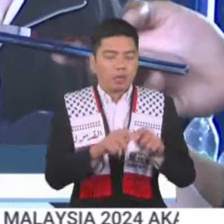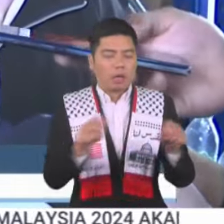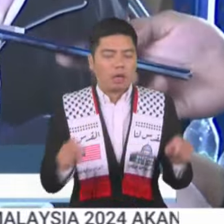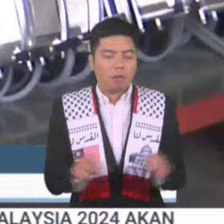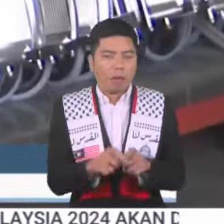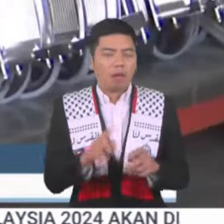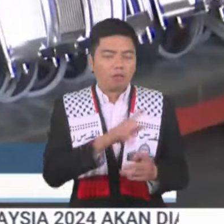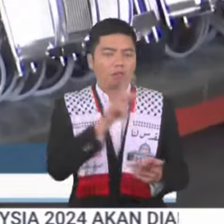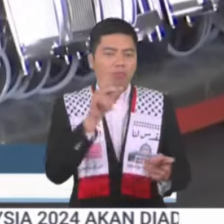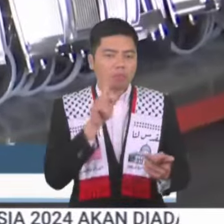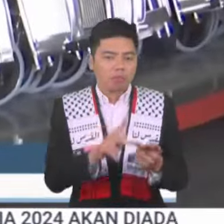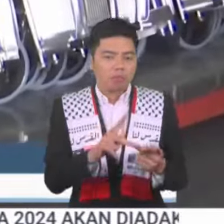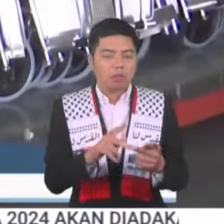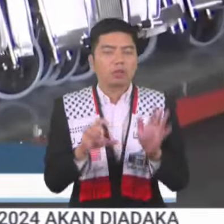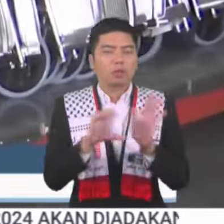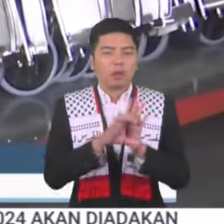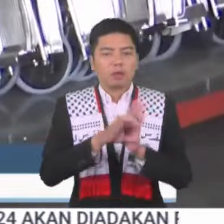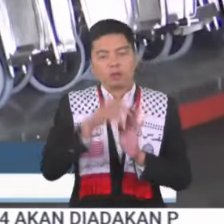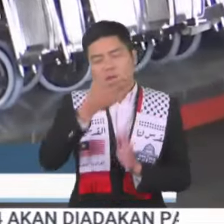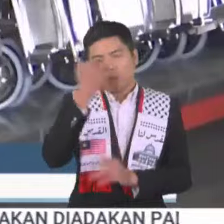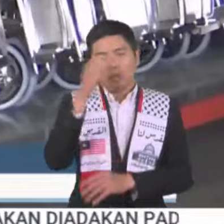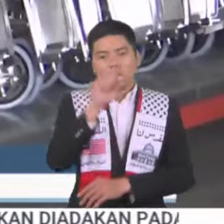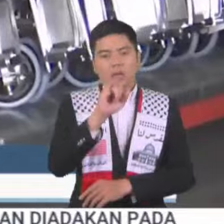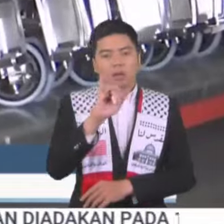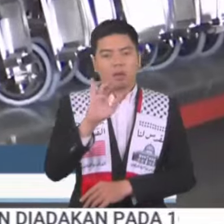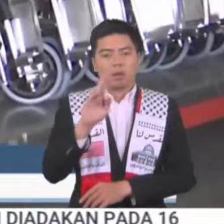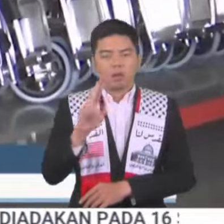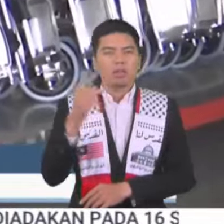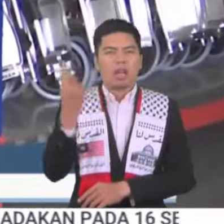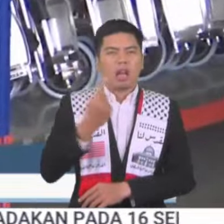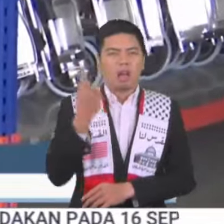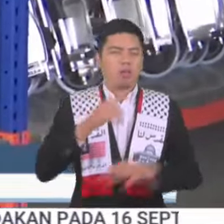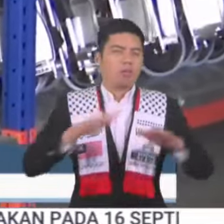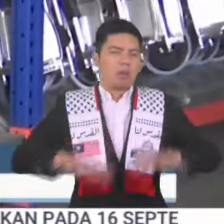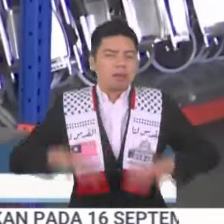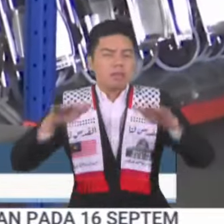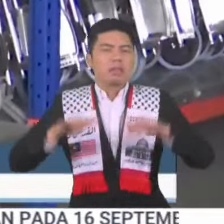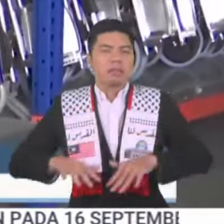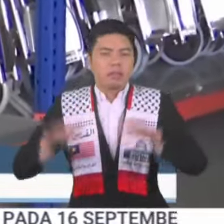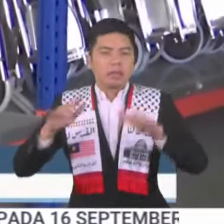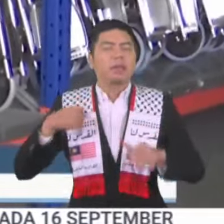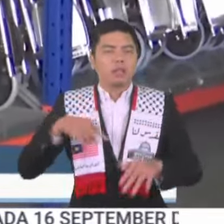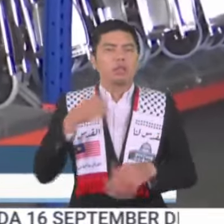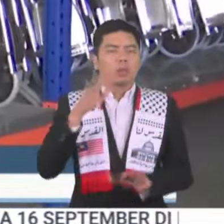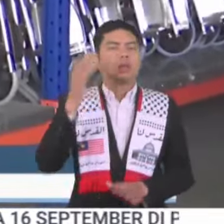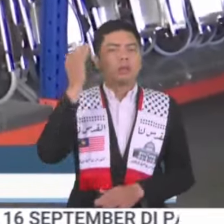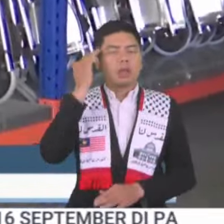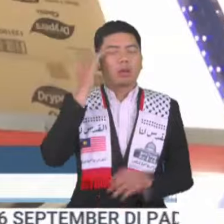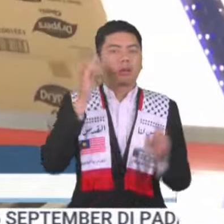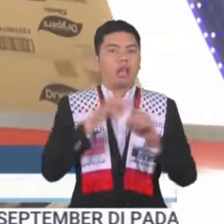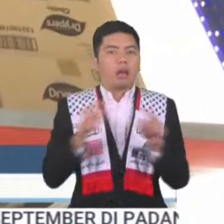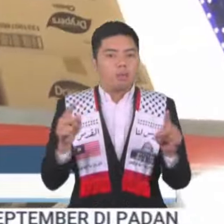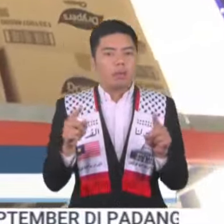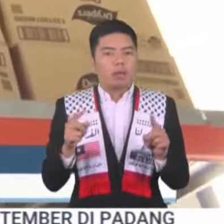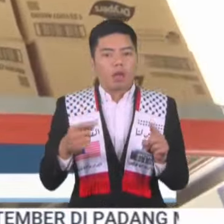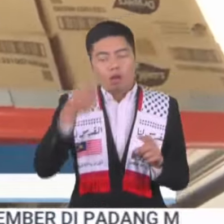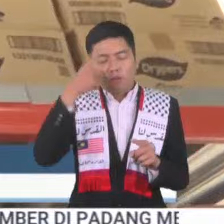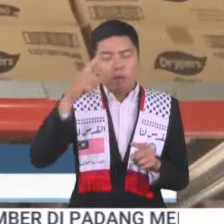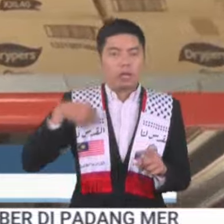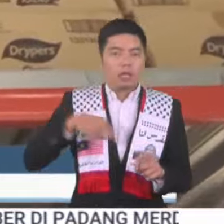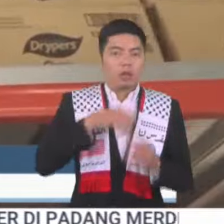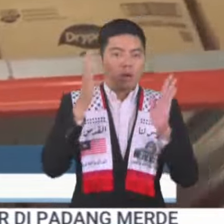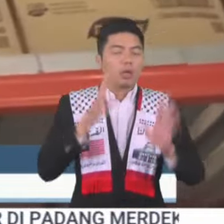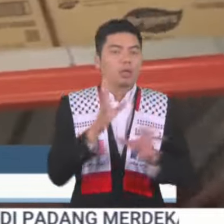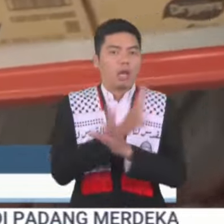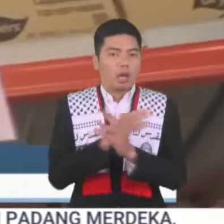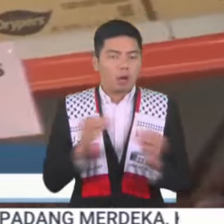lokasi itulah, kalau Sibu ni selalu banjir kan, jadi kita mencari tempat sudah dikenal pasti, tapi bagi kami, kita orang Sarawak, kita